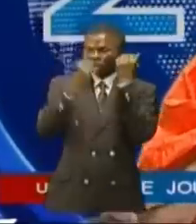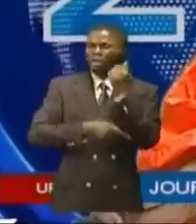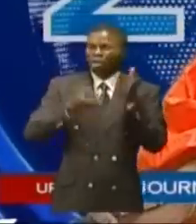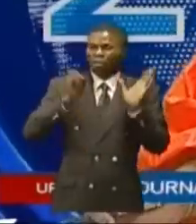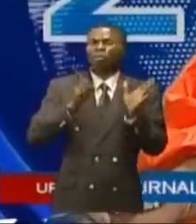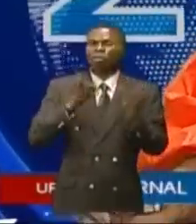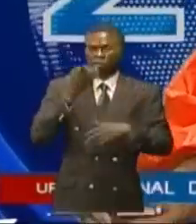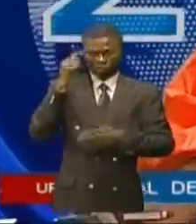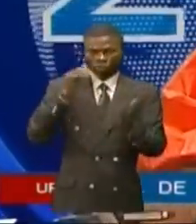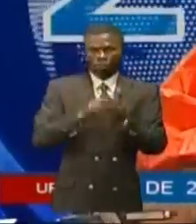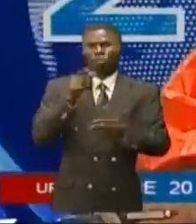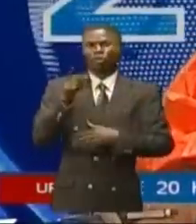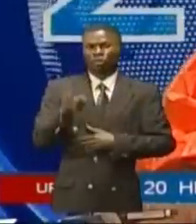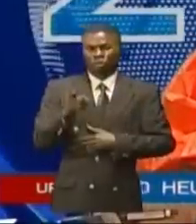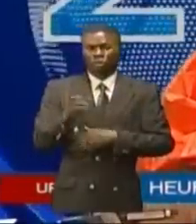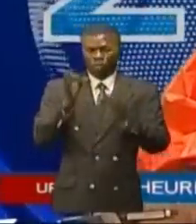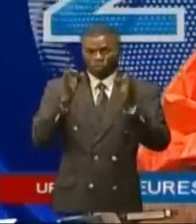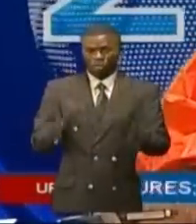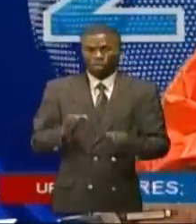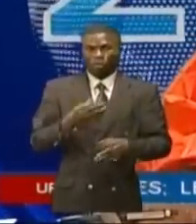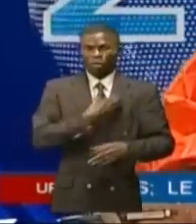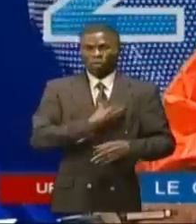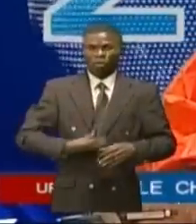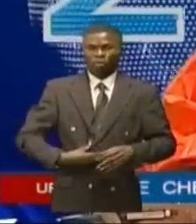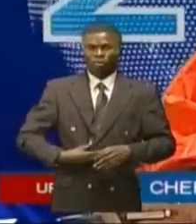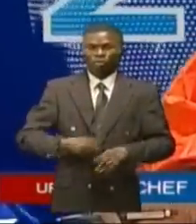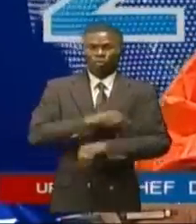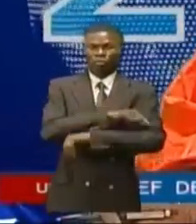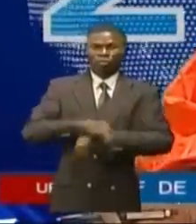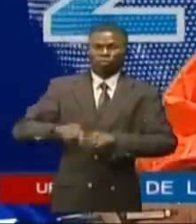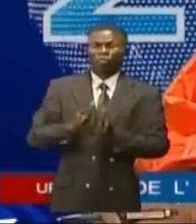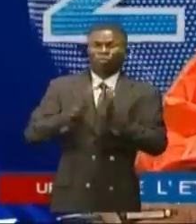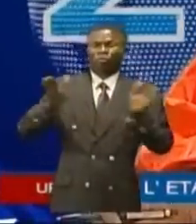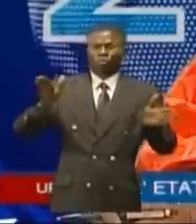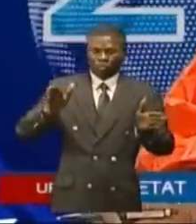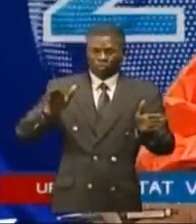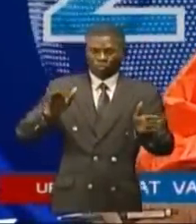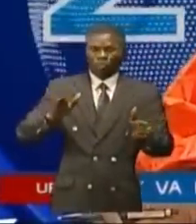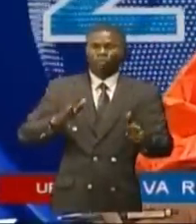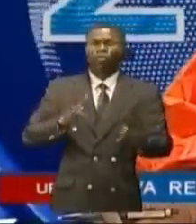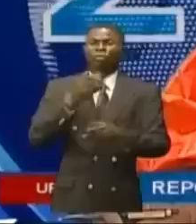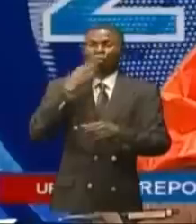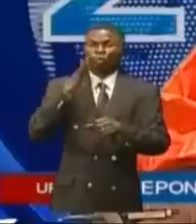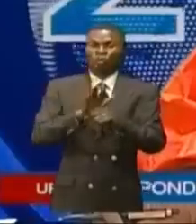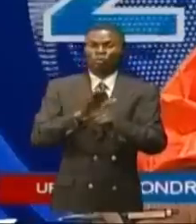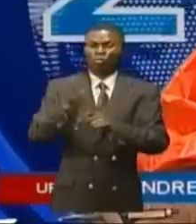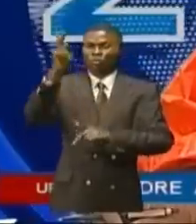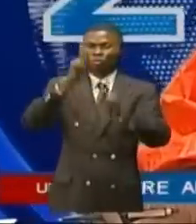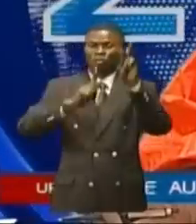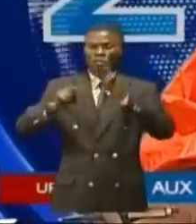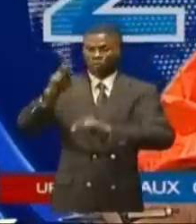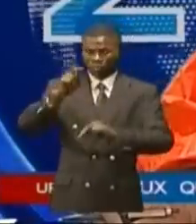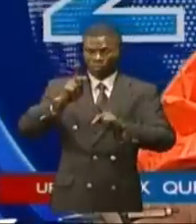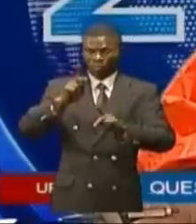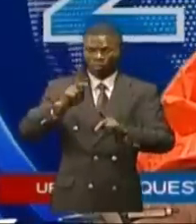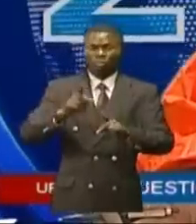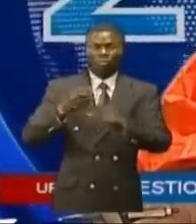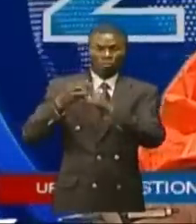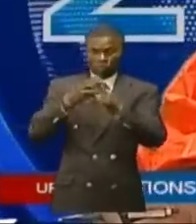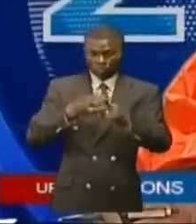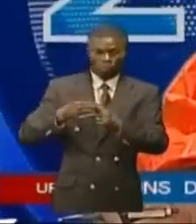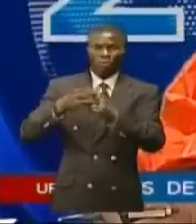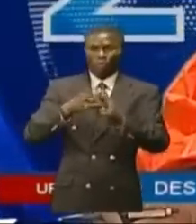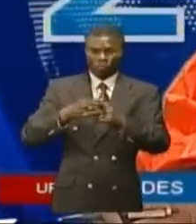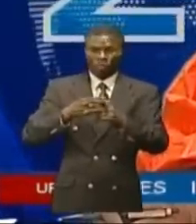qu'ils ne resteront pas impunis. Monsieur le procureur général, près la Cour de cassation, rassure la population et qu'il veillera personnellement à ce